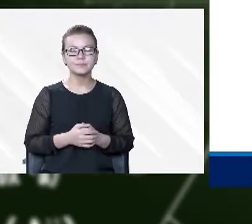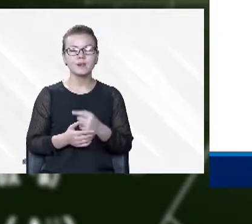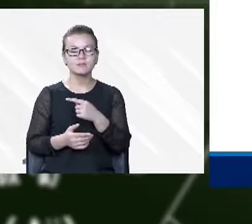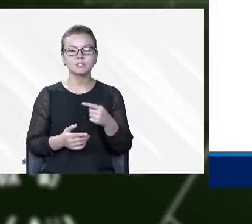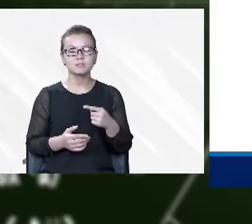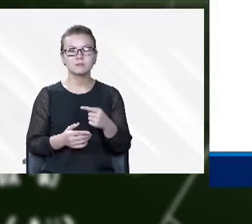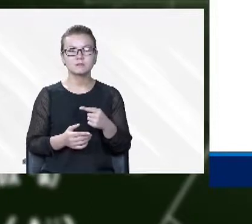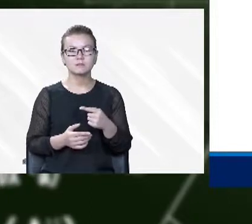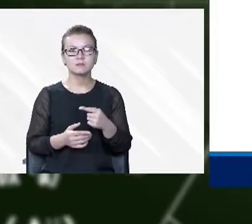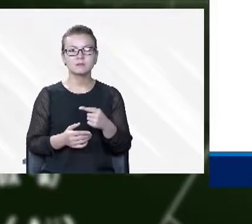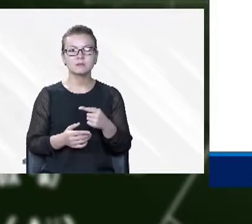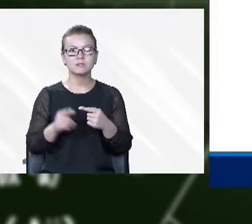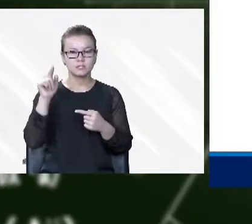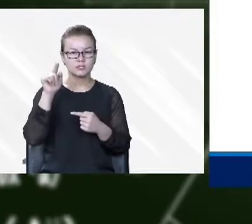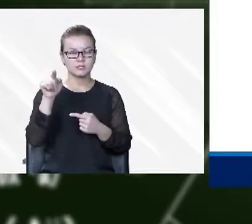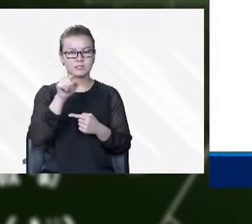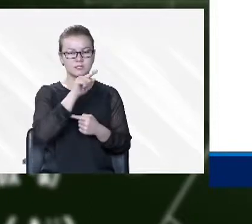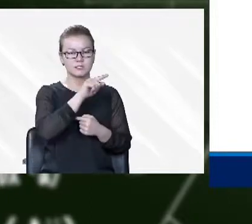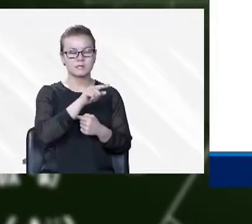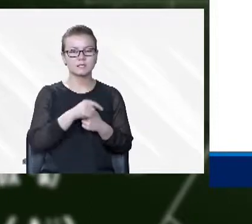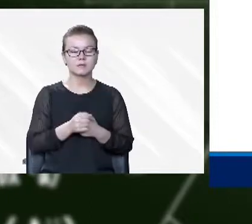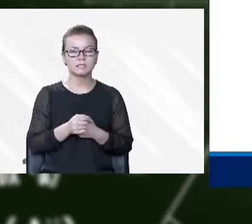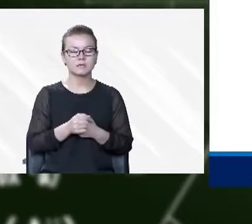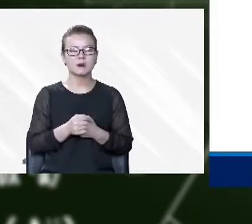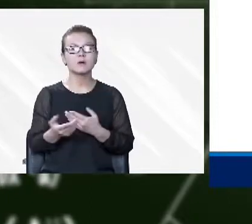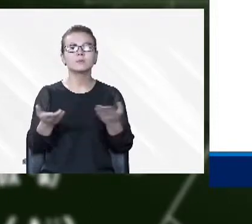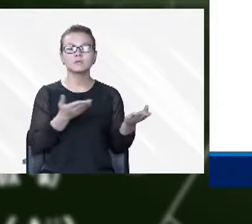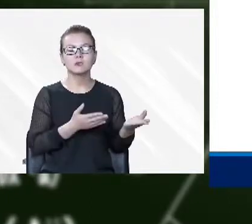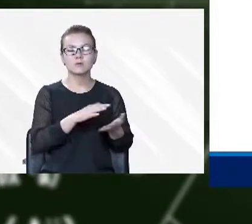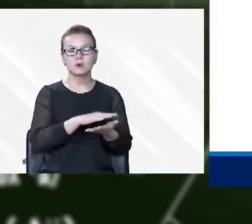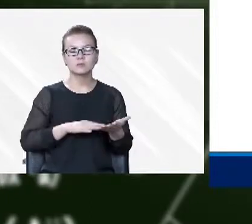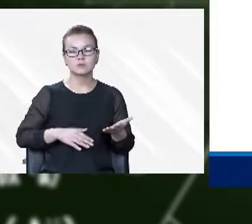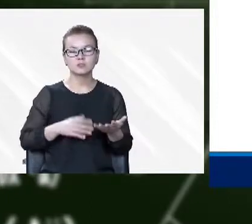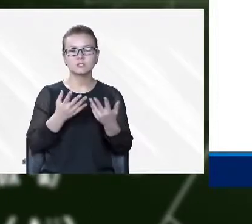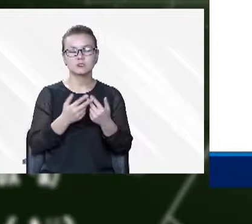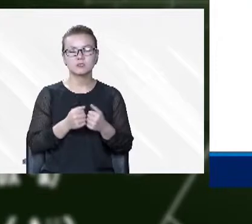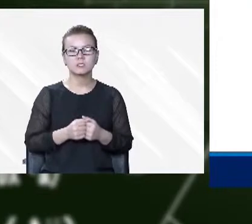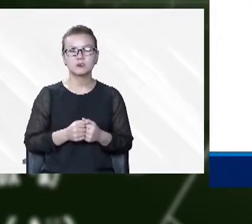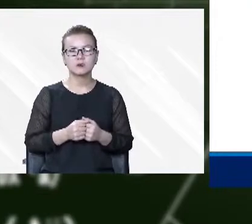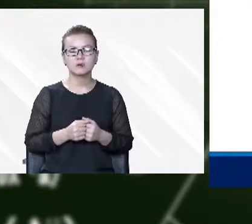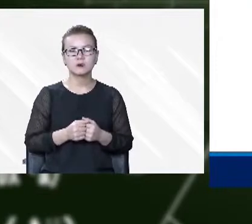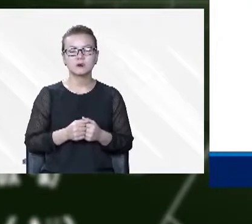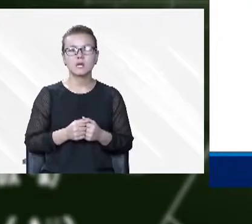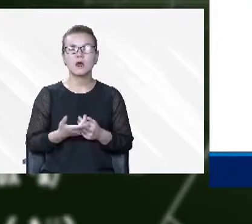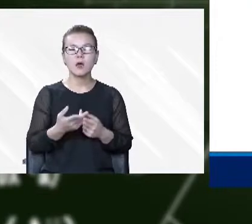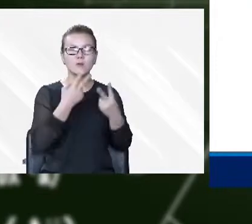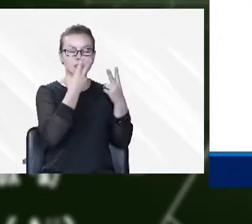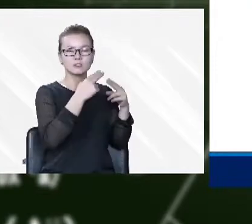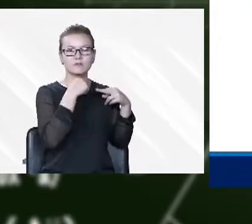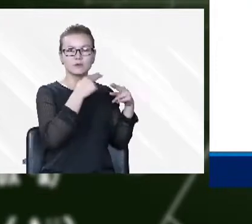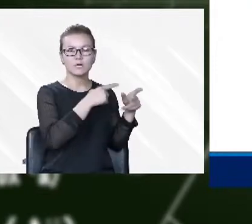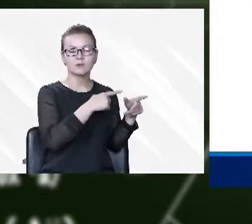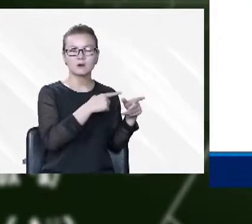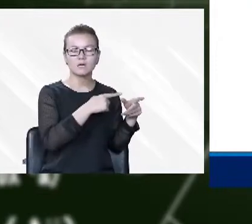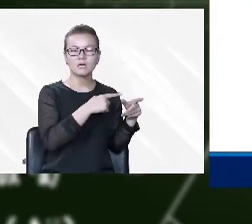вычитание числителей. Предлагаю продолжить решение. Кстати, обратите